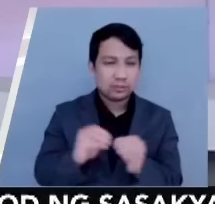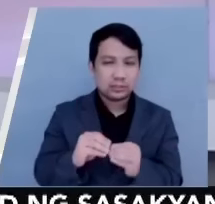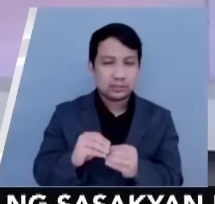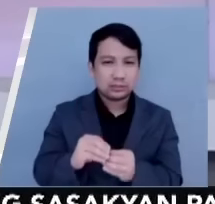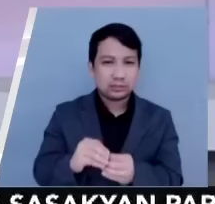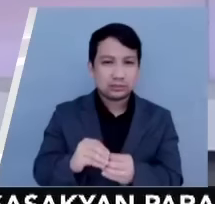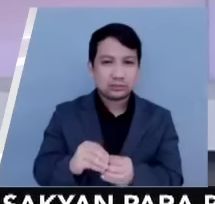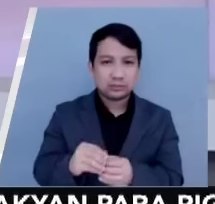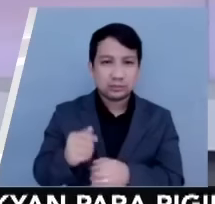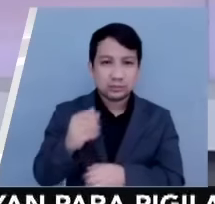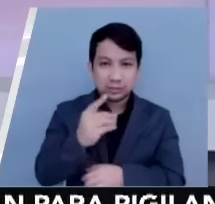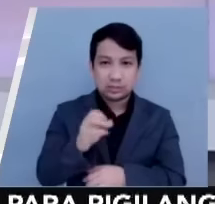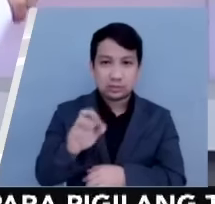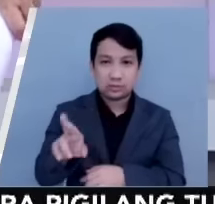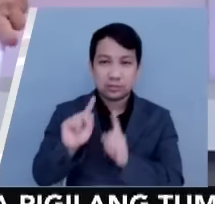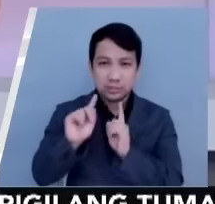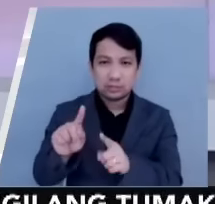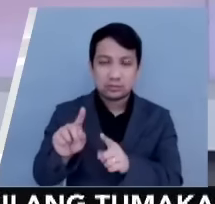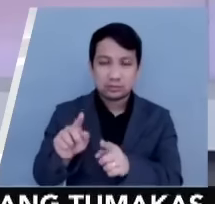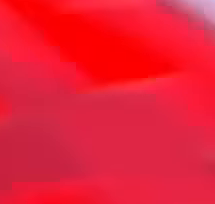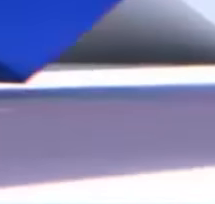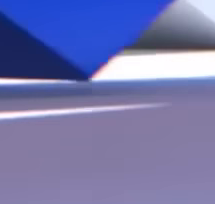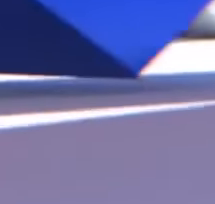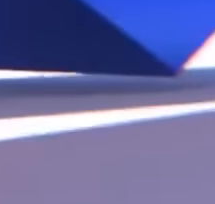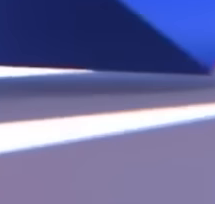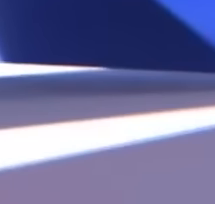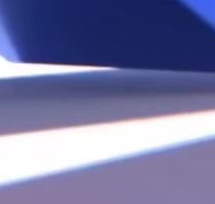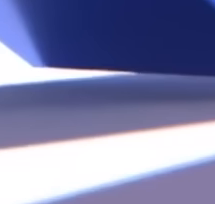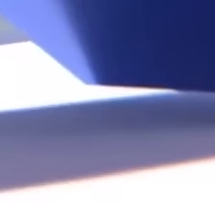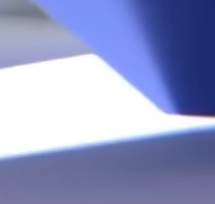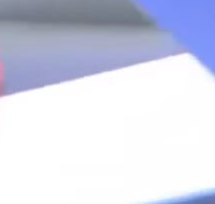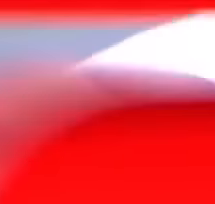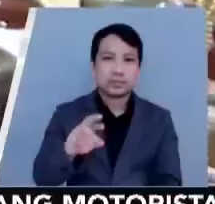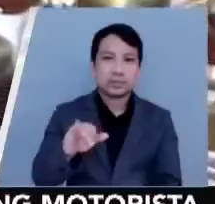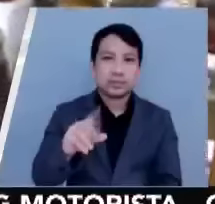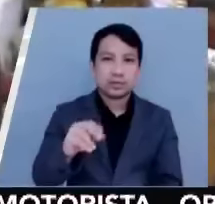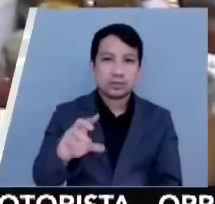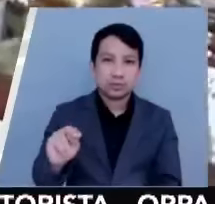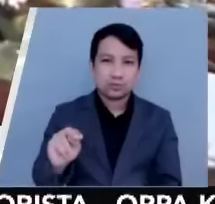Transportation Department. Sa pagtutok ni JP Soriano.